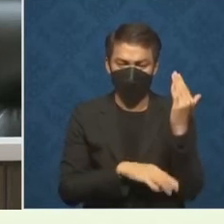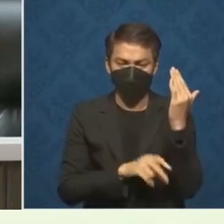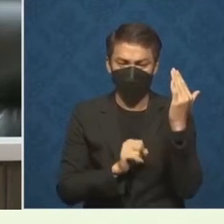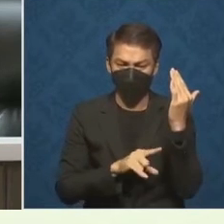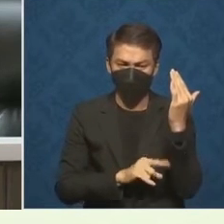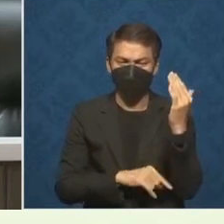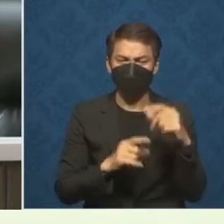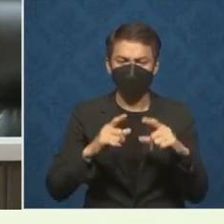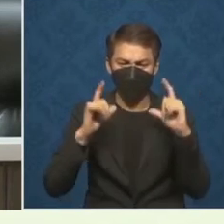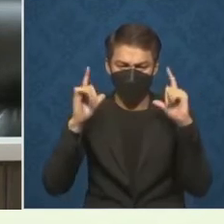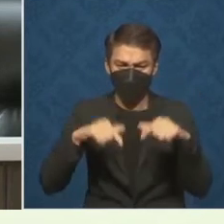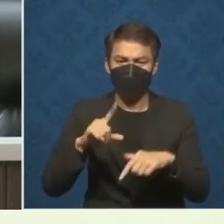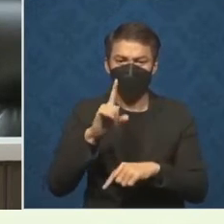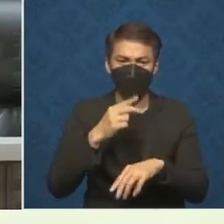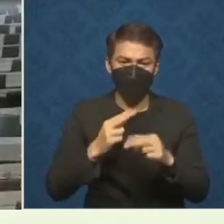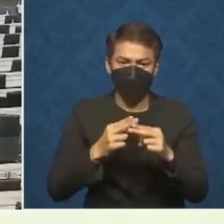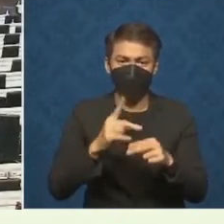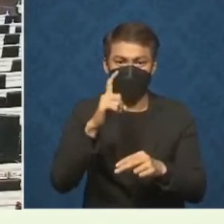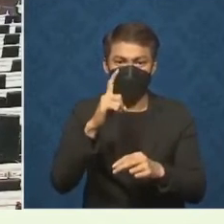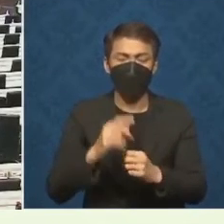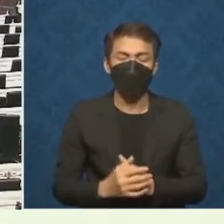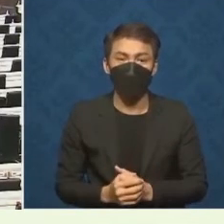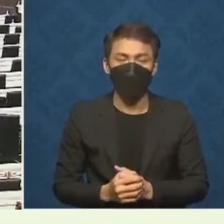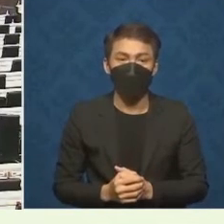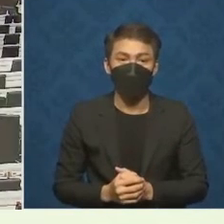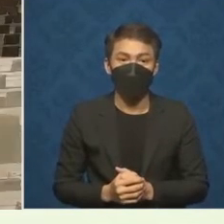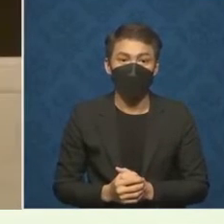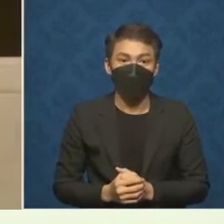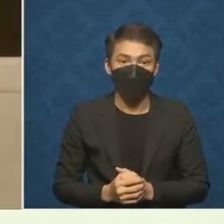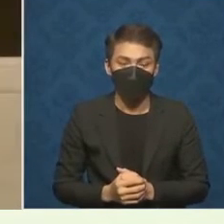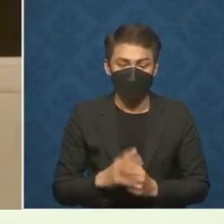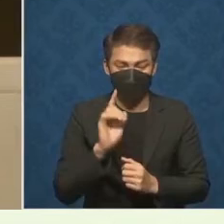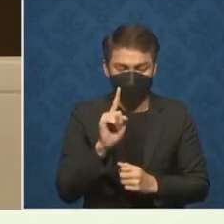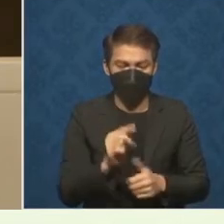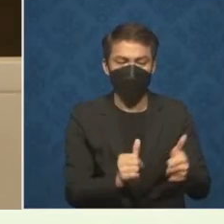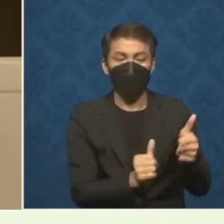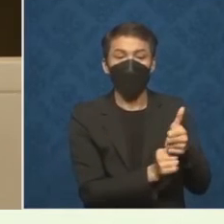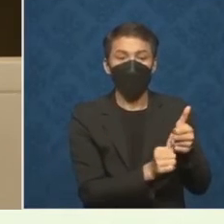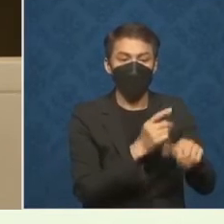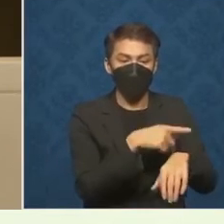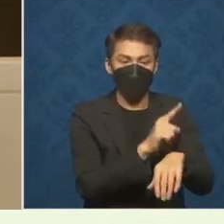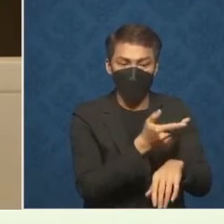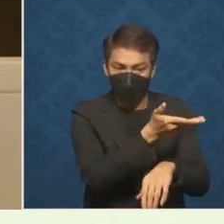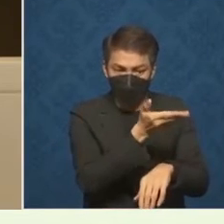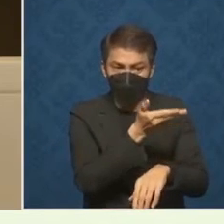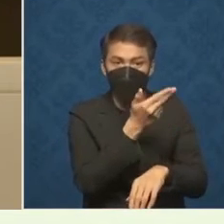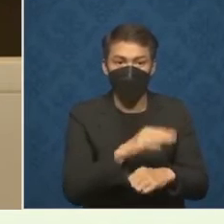ยครับ ครับเข้าใจว่าไปขออนุญาตรองประธานไว้แล้วนะครับ ขออนุญาตนะครับท่านประธานทั้งหมดเนี่ย พาดพิงผู้